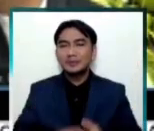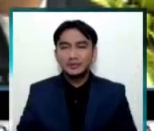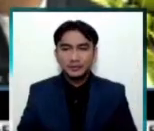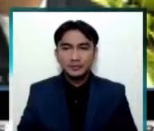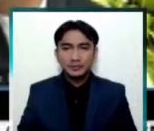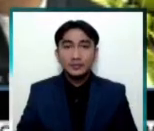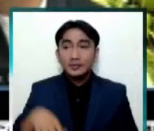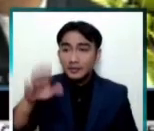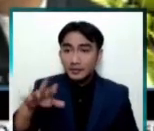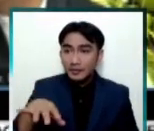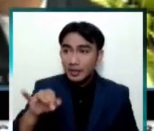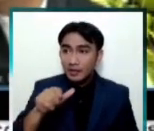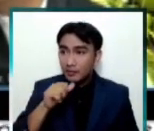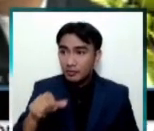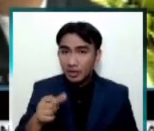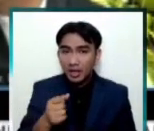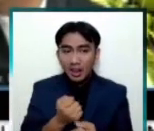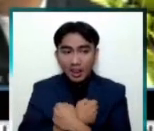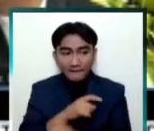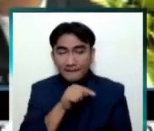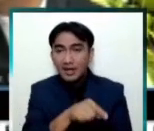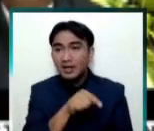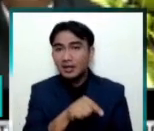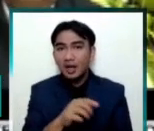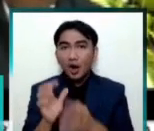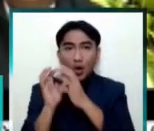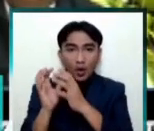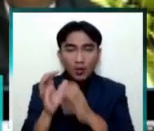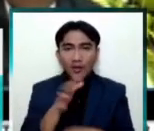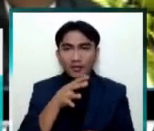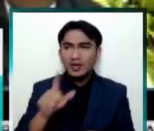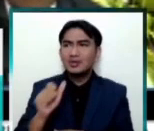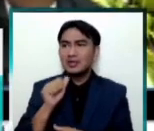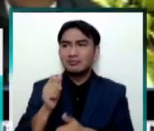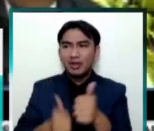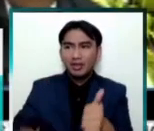mahal ang coconut farmer, huwag ka na mag-PCA administrator. Lahat po tayo